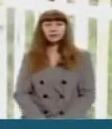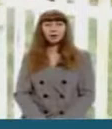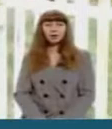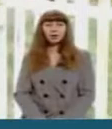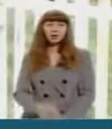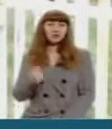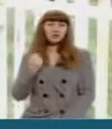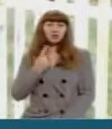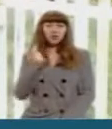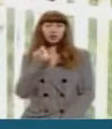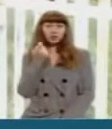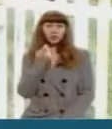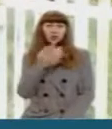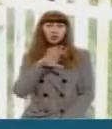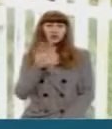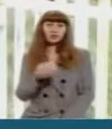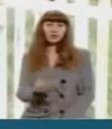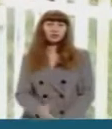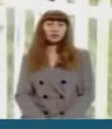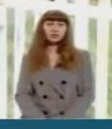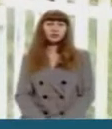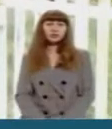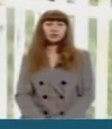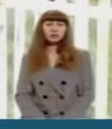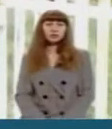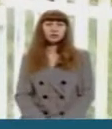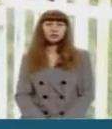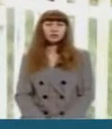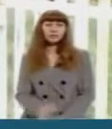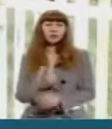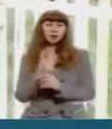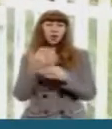2019 жылы ақпан айында келдім. Осында